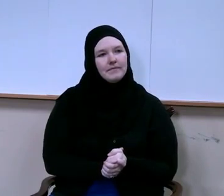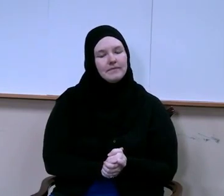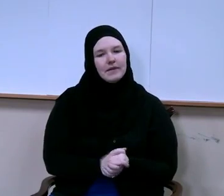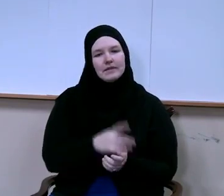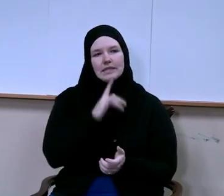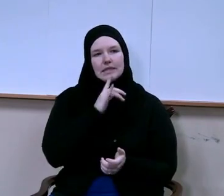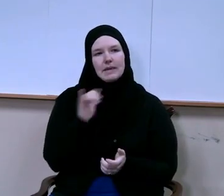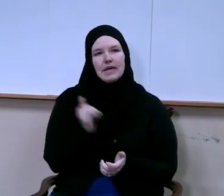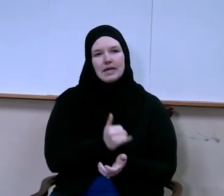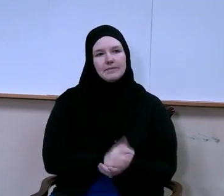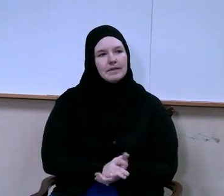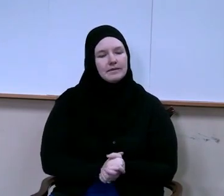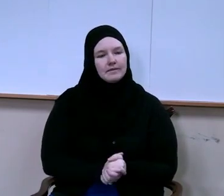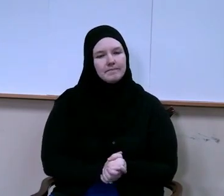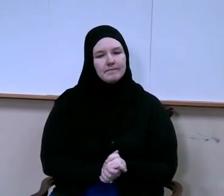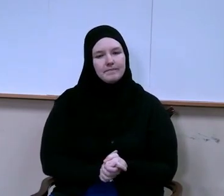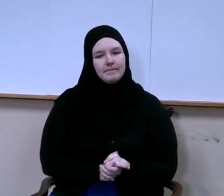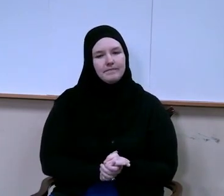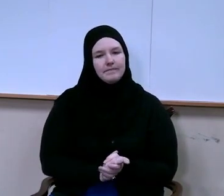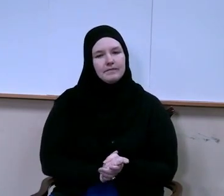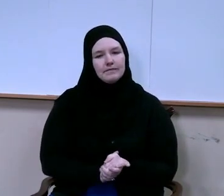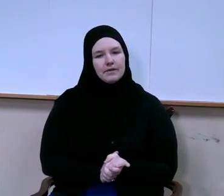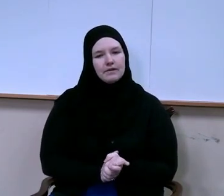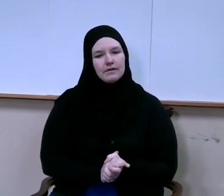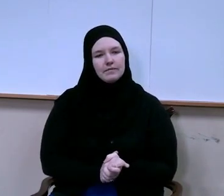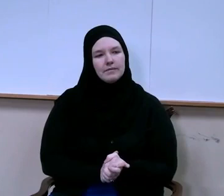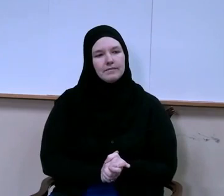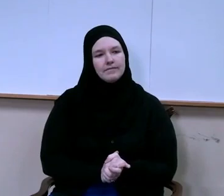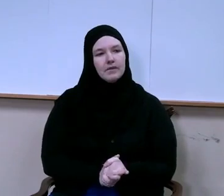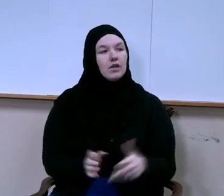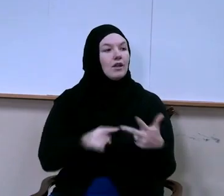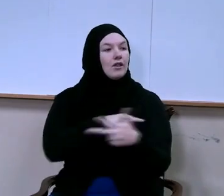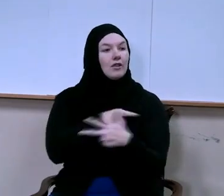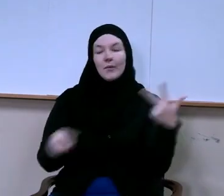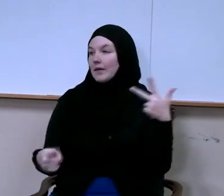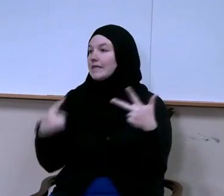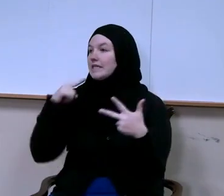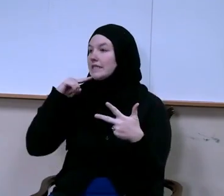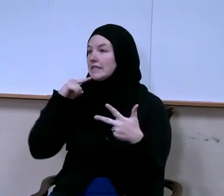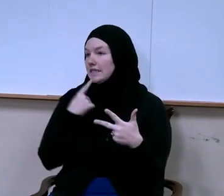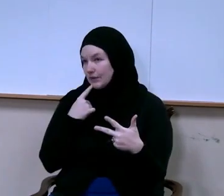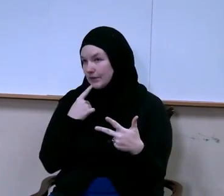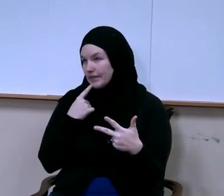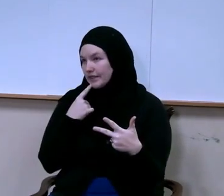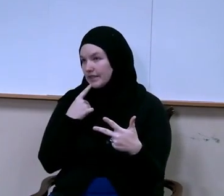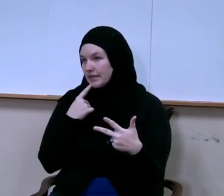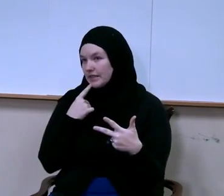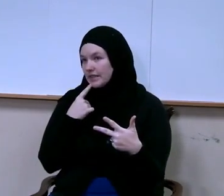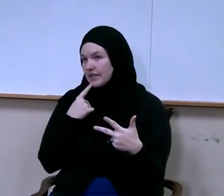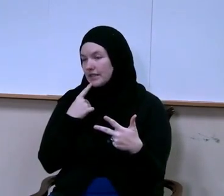أهليكم أو كسوتهم أو تحرير رقبة. Three serious